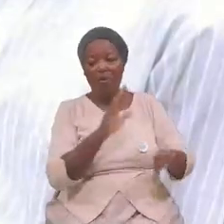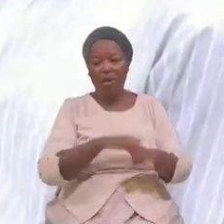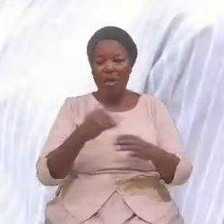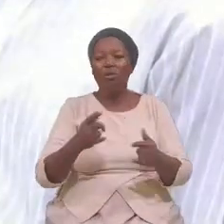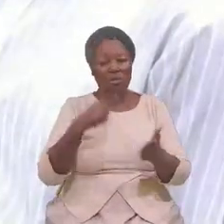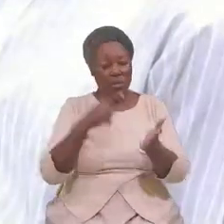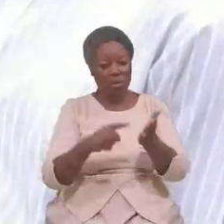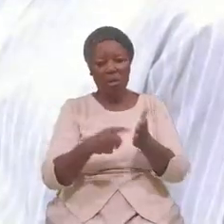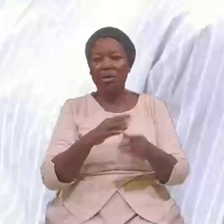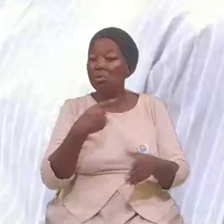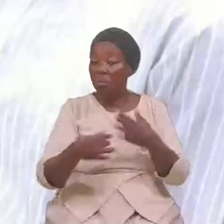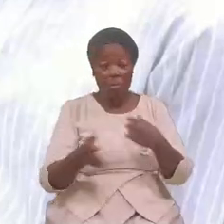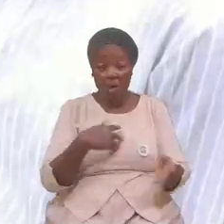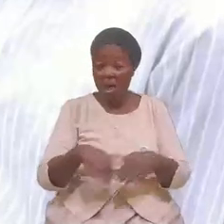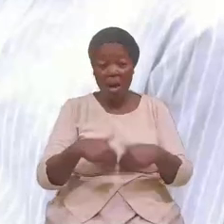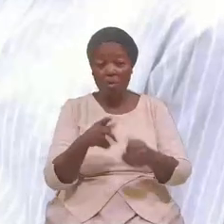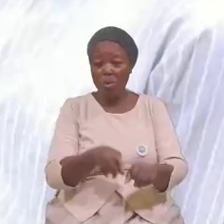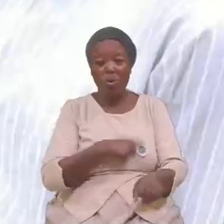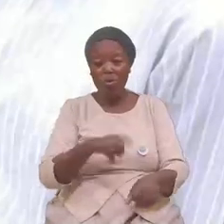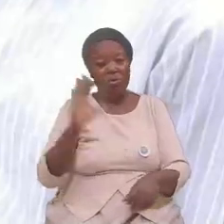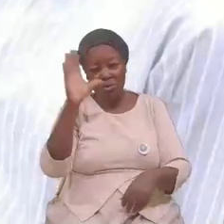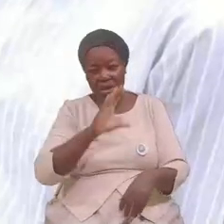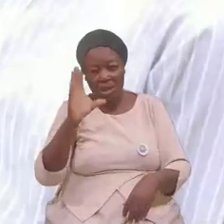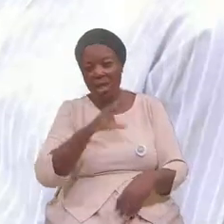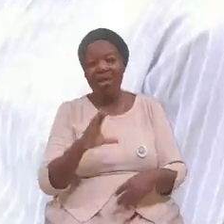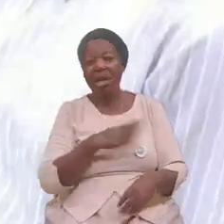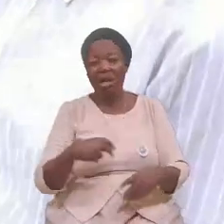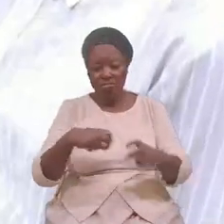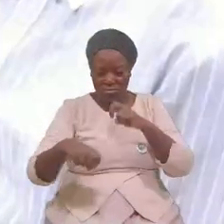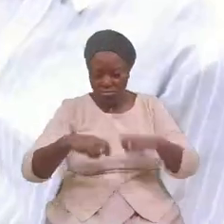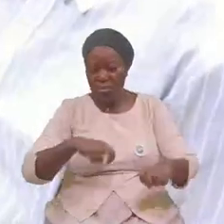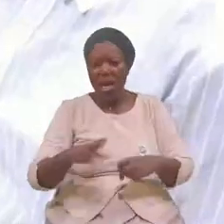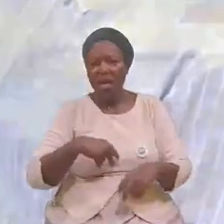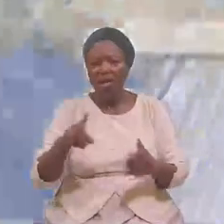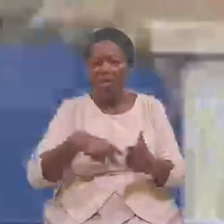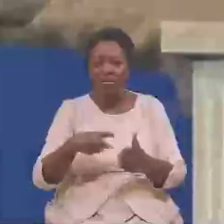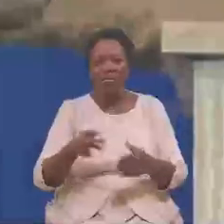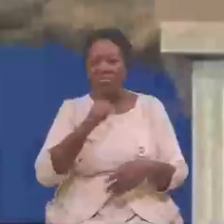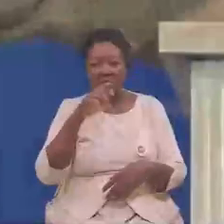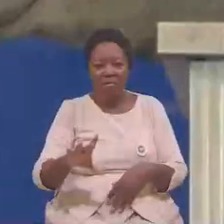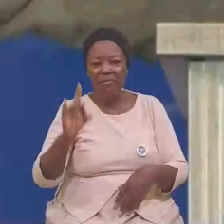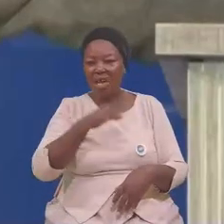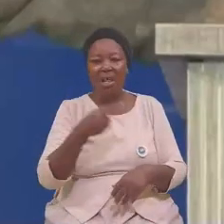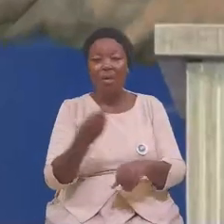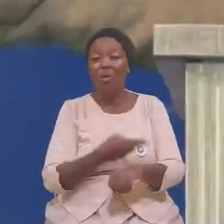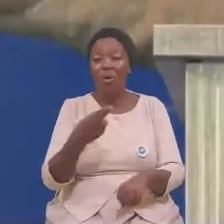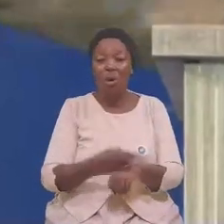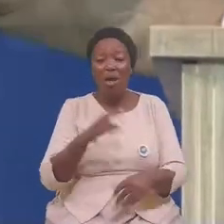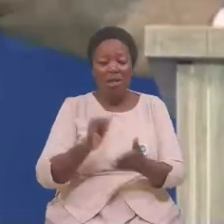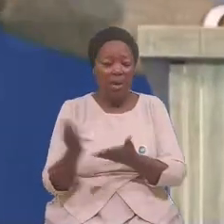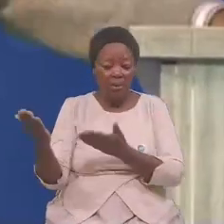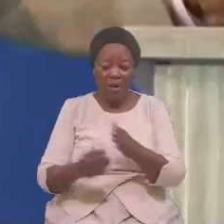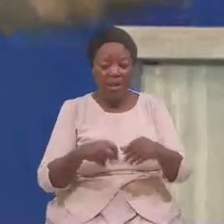Peu importe la main dont tu cherches, lis, tu ne verras pas un rocher qui a fait sortir de